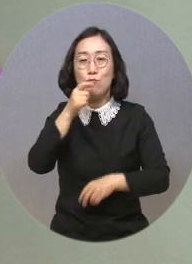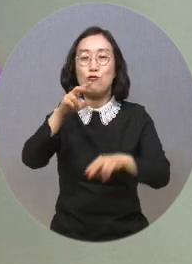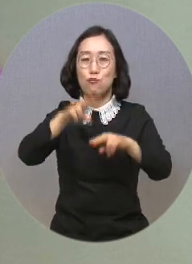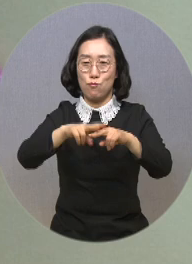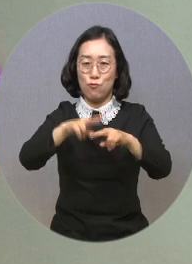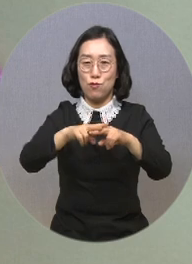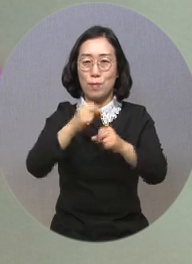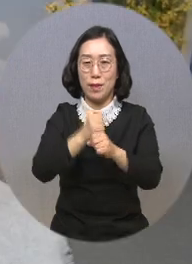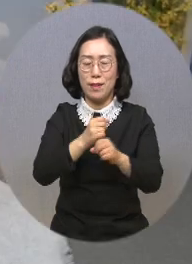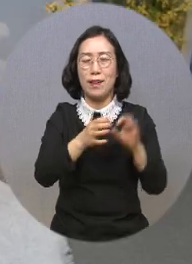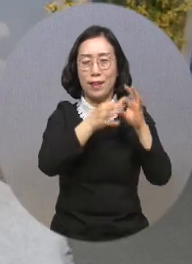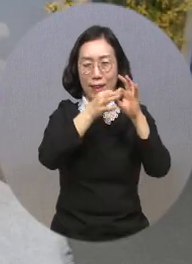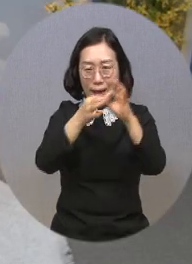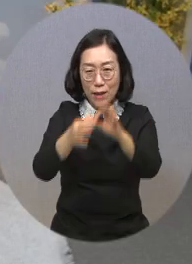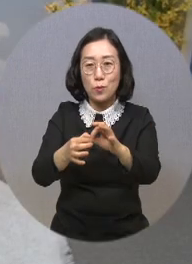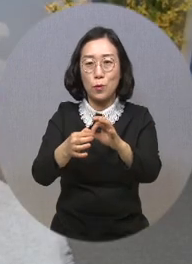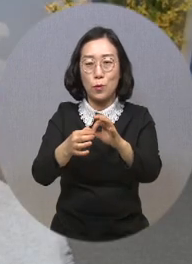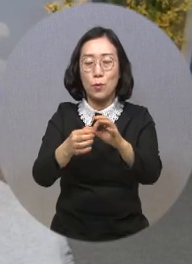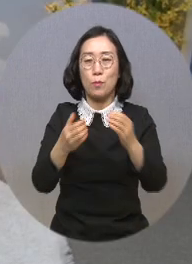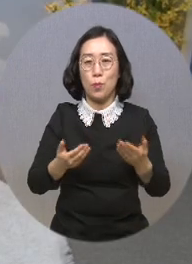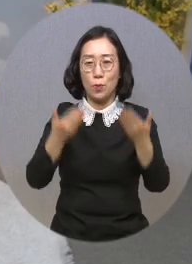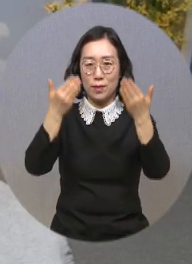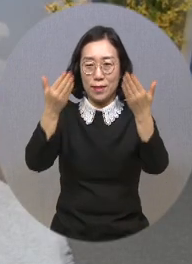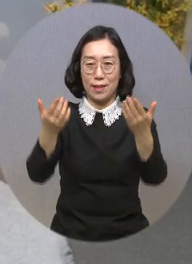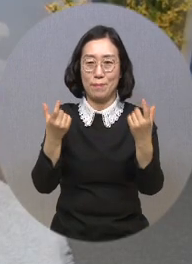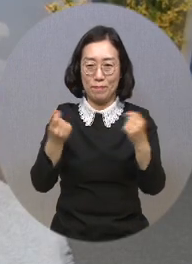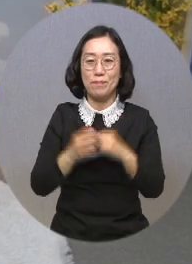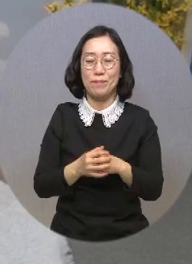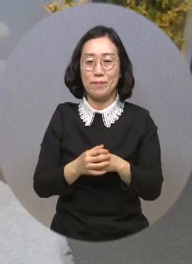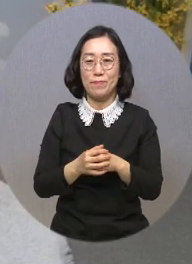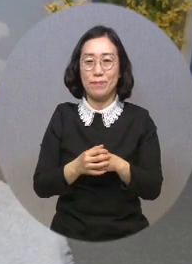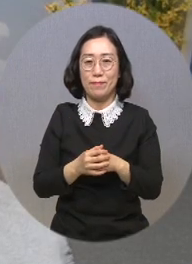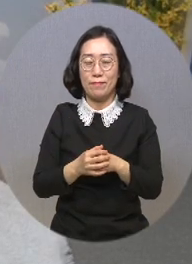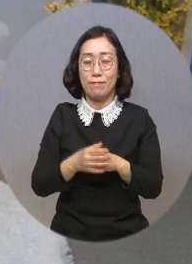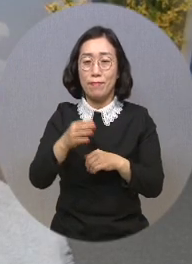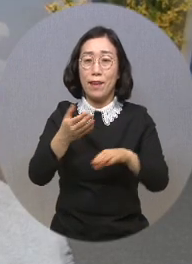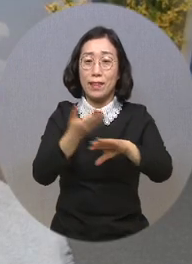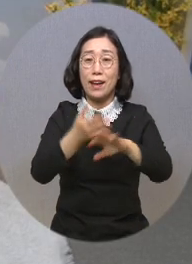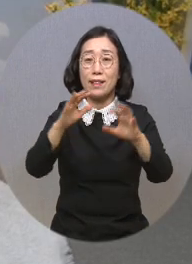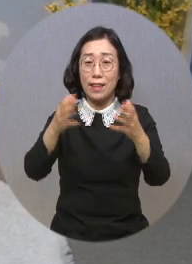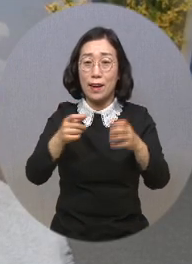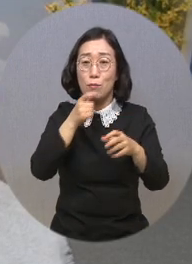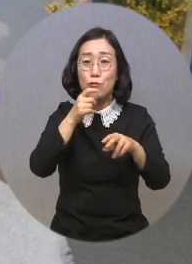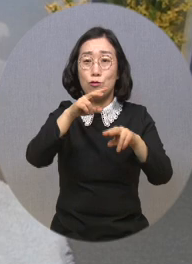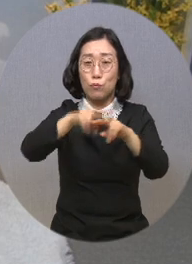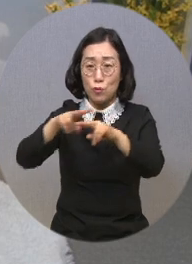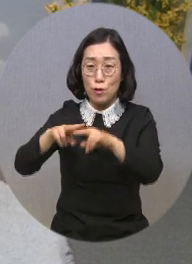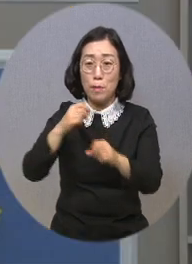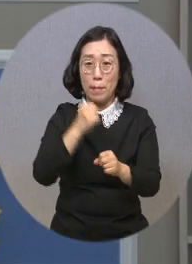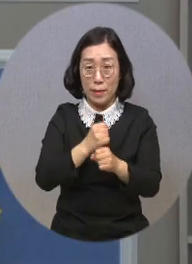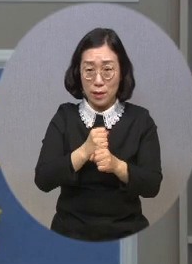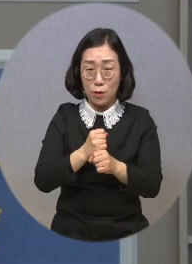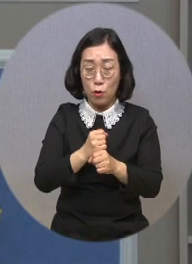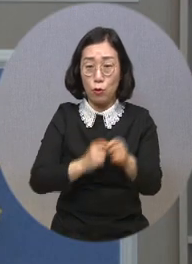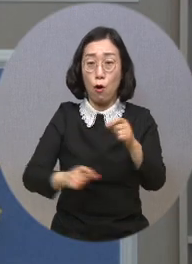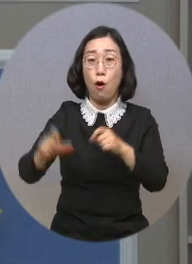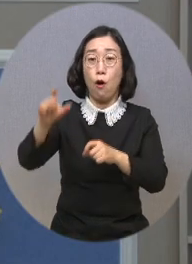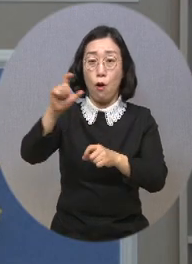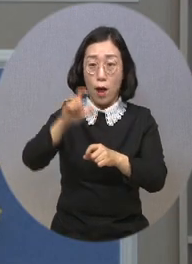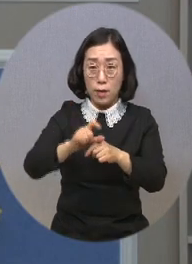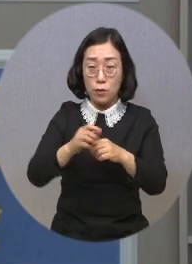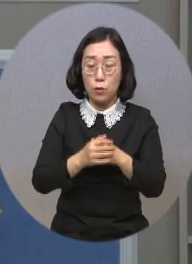봉사가 지속되는 그런 봉사가 아닌가 이런 생각합니다. 네. 네. 그럼 해외 우물 파기도 그렇고요. 네. 지금 현재 봉사활동을